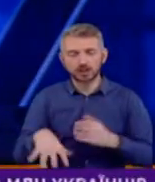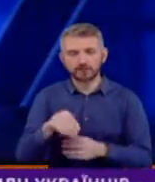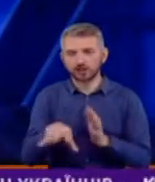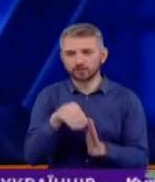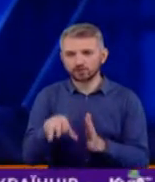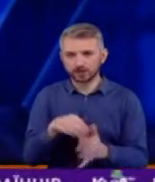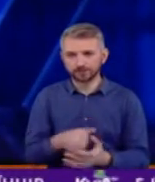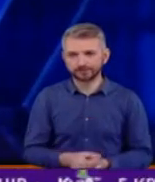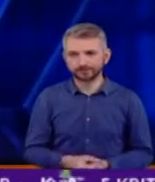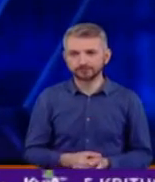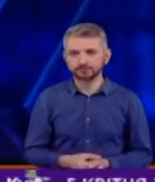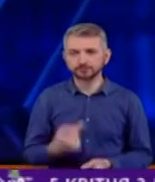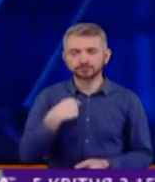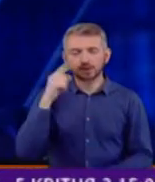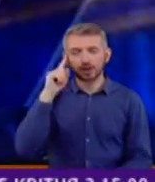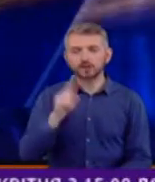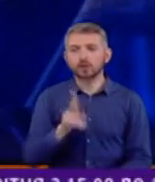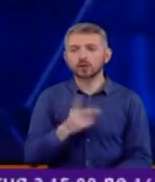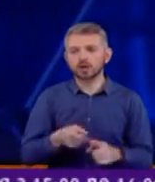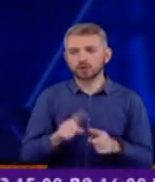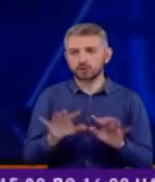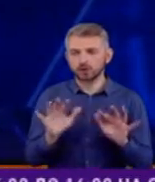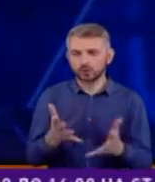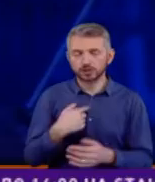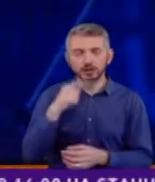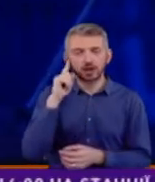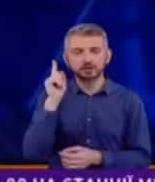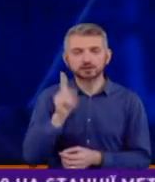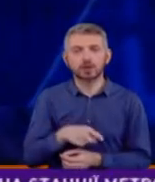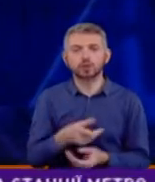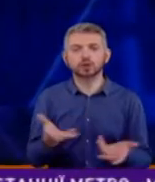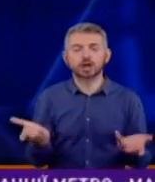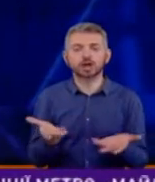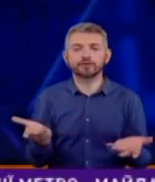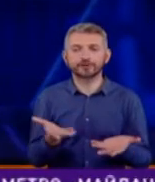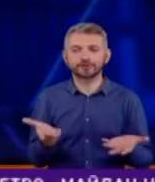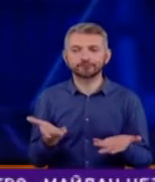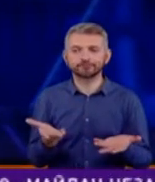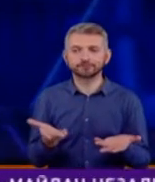виборах. Я знаю, як це відбувається. Я знаю, каковы...